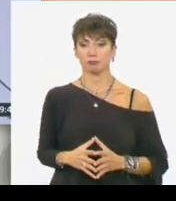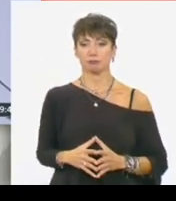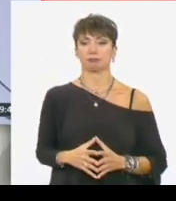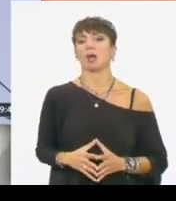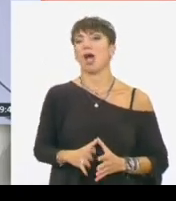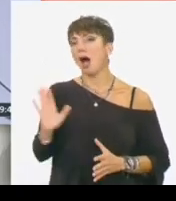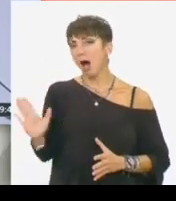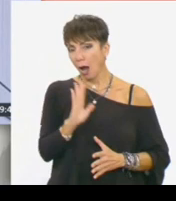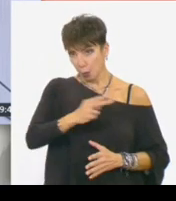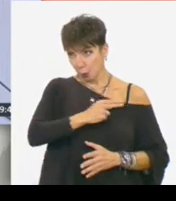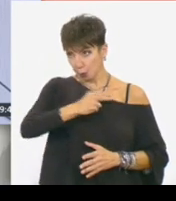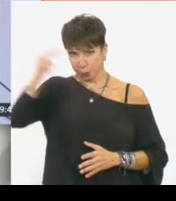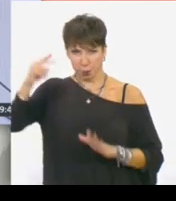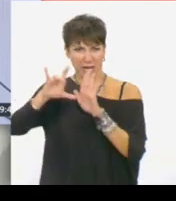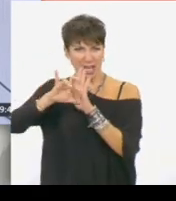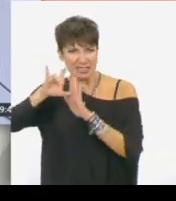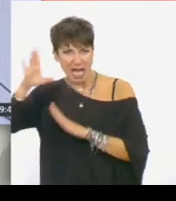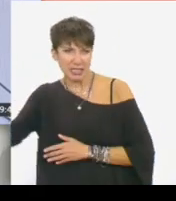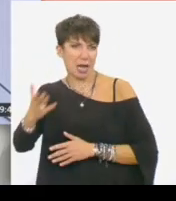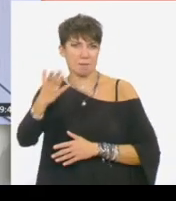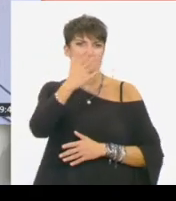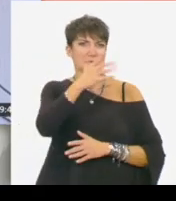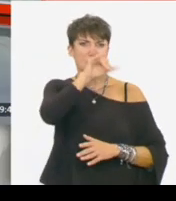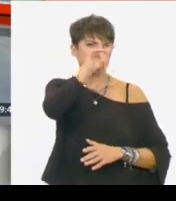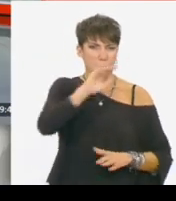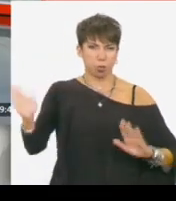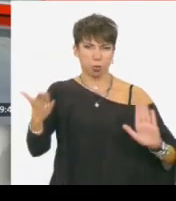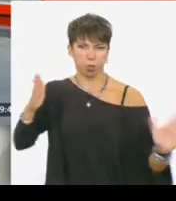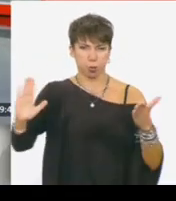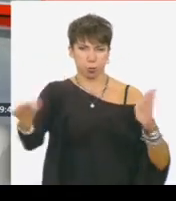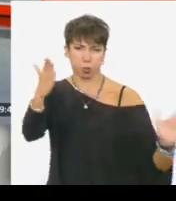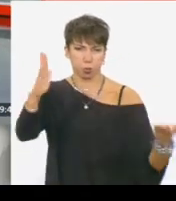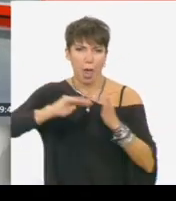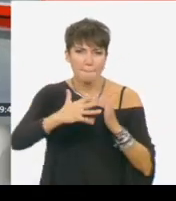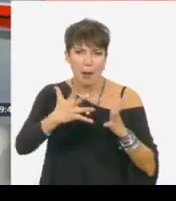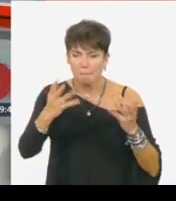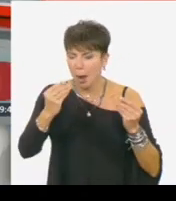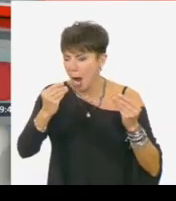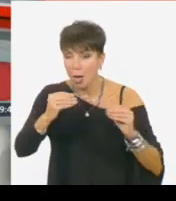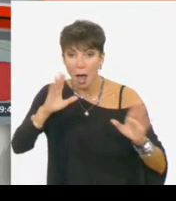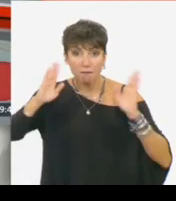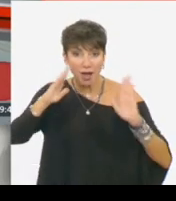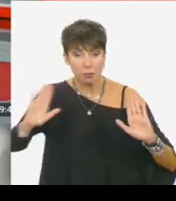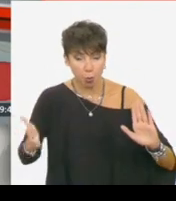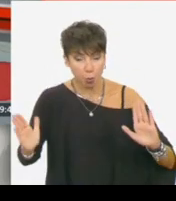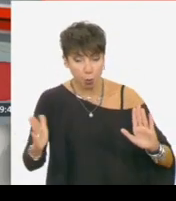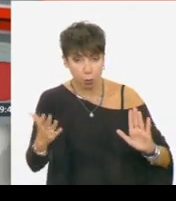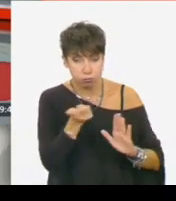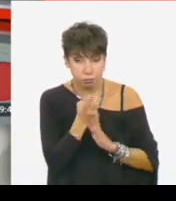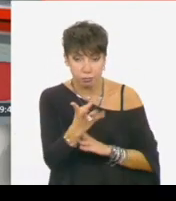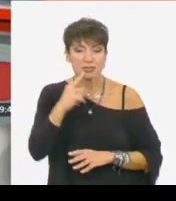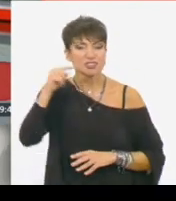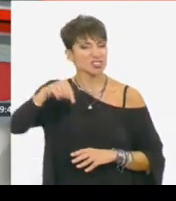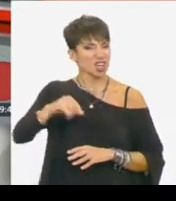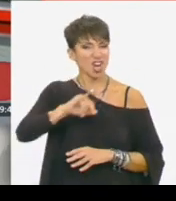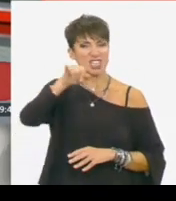το μπαράζ απολύσεων στους κολοσσούς της τεχνολογίας στις ΗΠΑ. Η Νάνση Μιχαλοπούλου είναι μαζί μου. Μετά το Twitter και το Facebook, λοιπόν, ήρθε και η σειρά της Amazon του